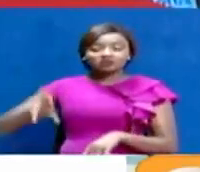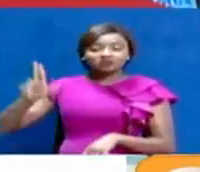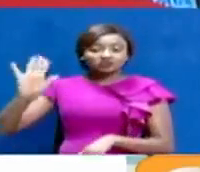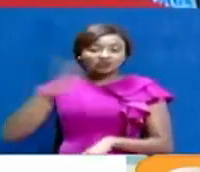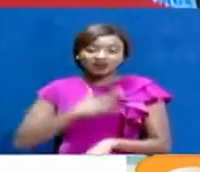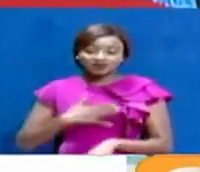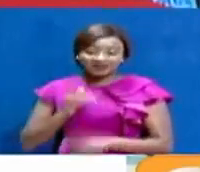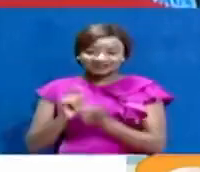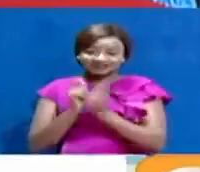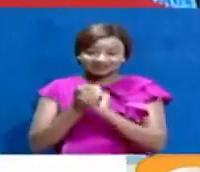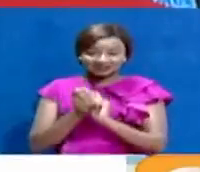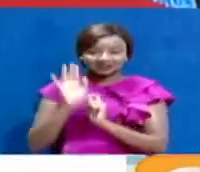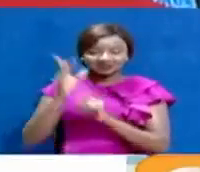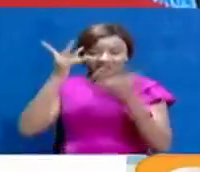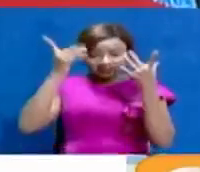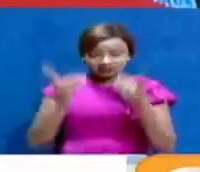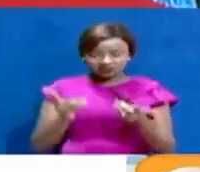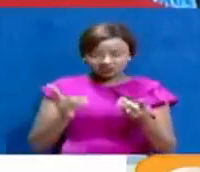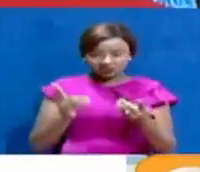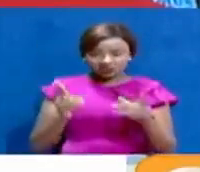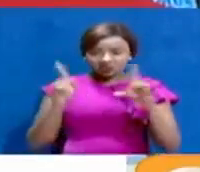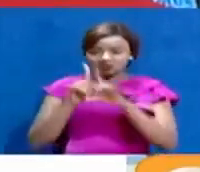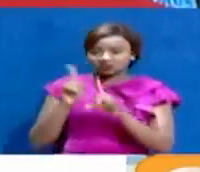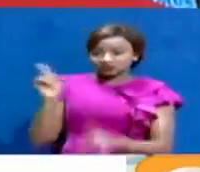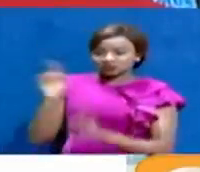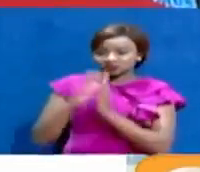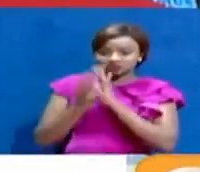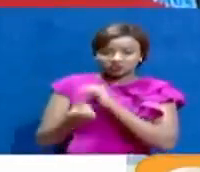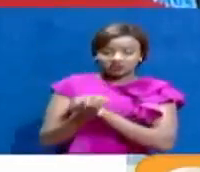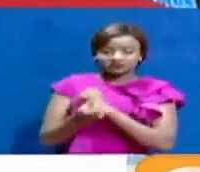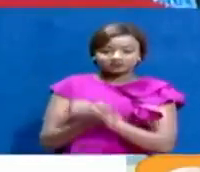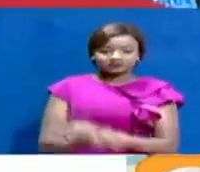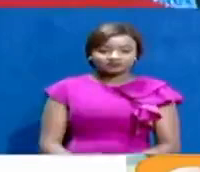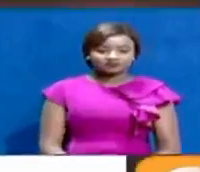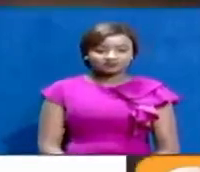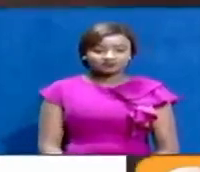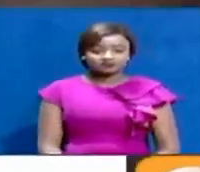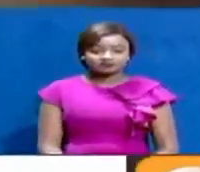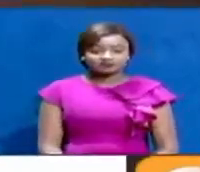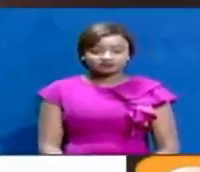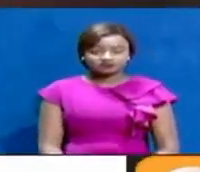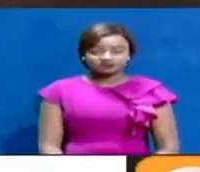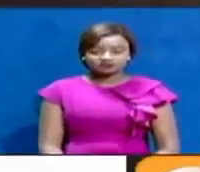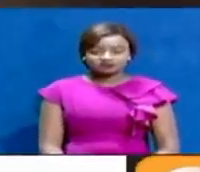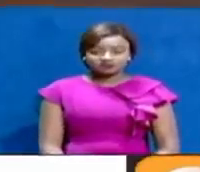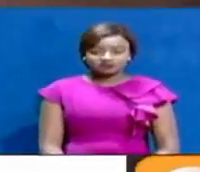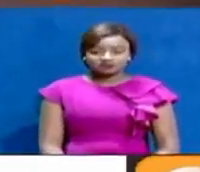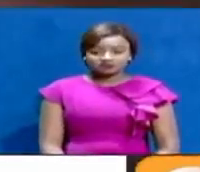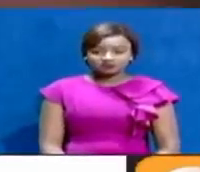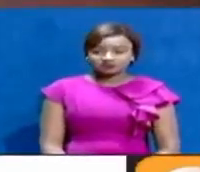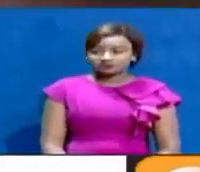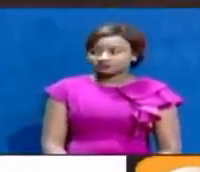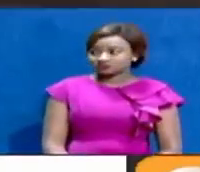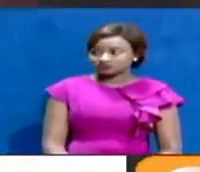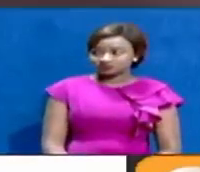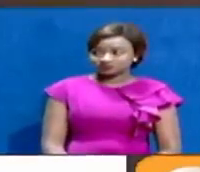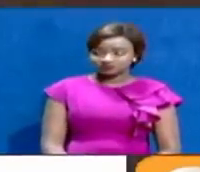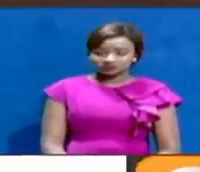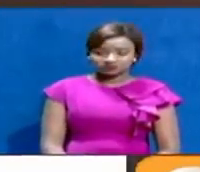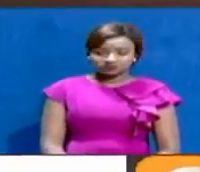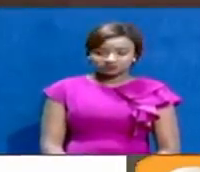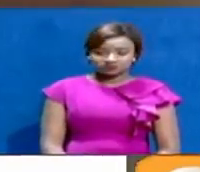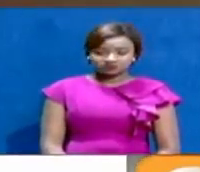Uhuru Kenyatta kubadili uamuzi huu. Gatete Njoroge na mengi zaidi. Honestly, don't lie. It's